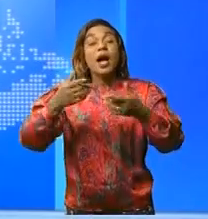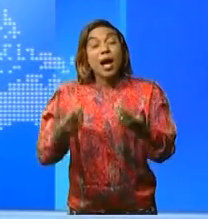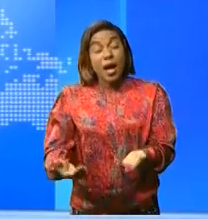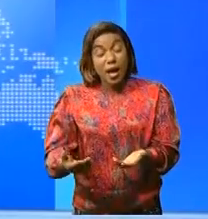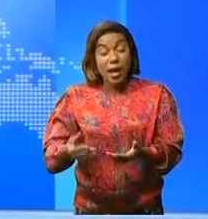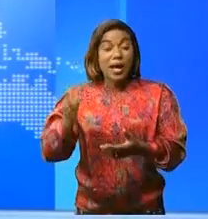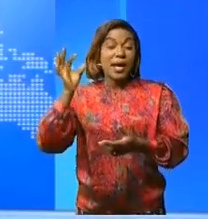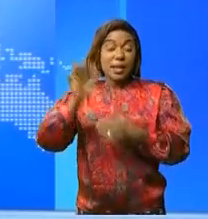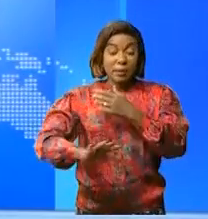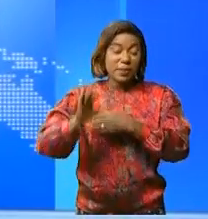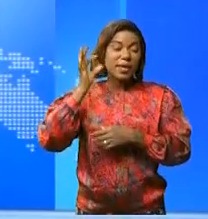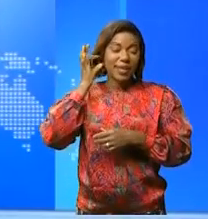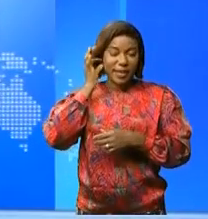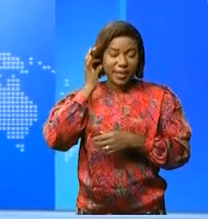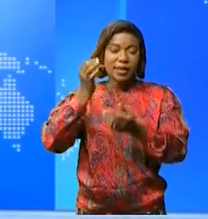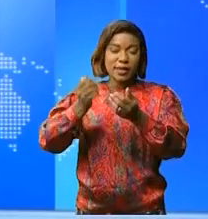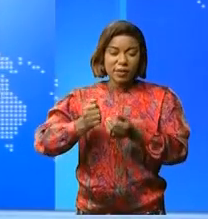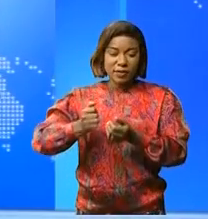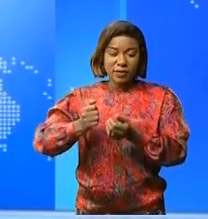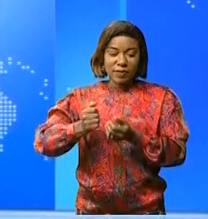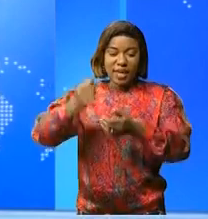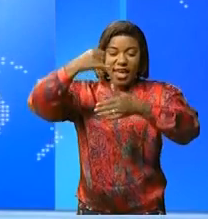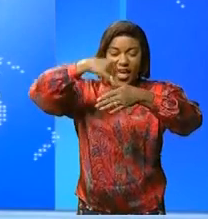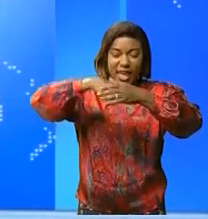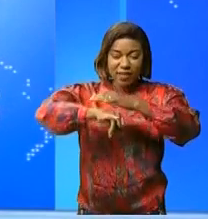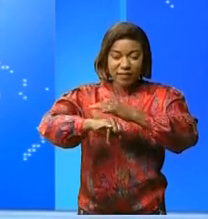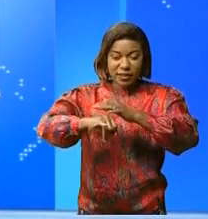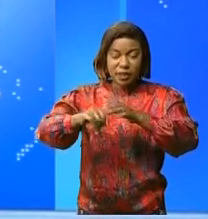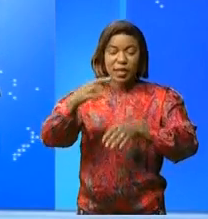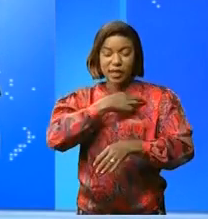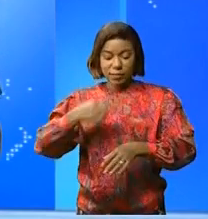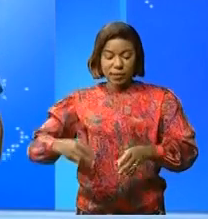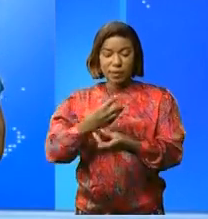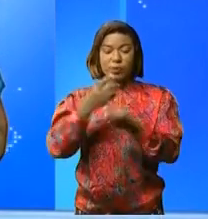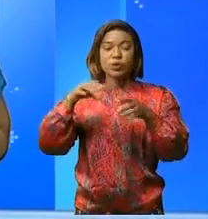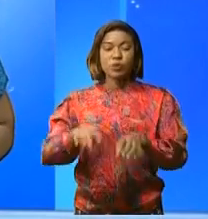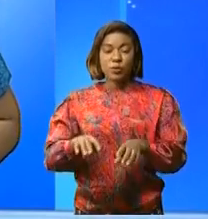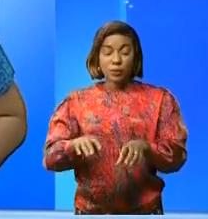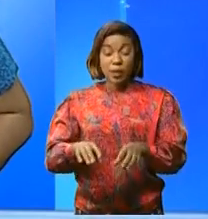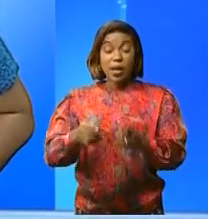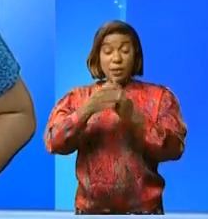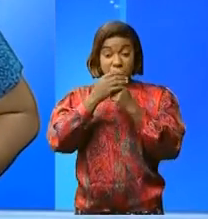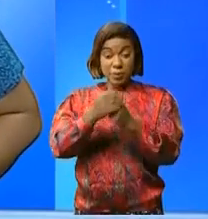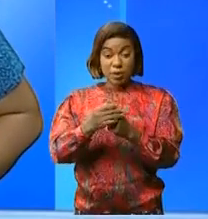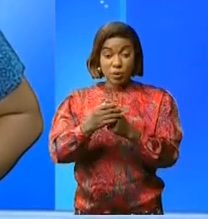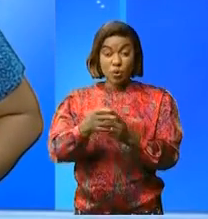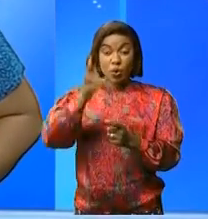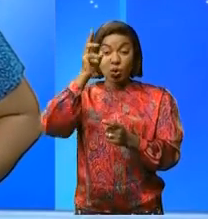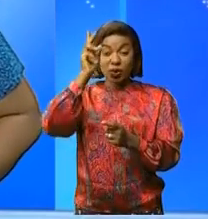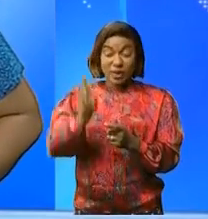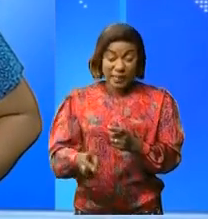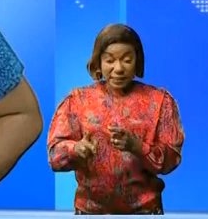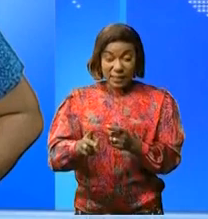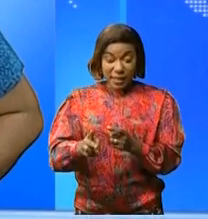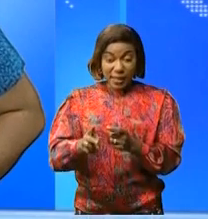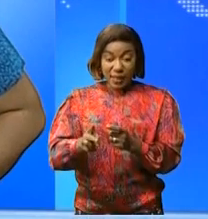veut investir en République démocratique du Congo. D'ici peu, 200 hommes d'affaires de ce pays voisin viendront ici à Kinshasa